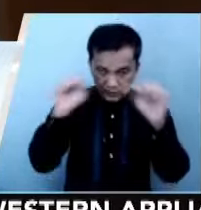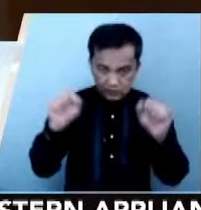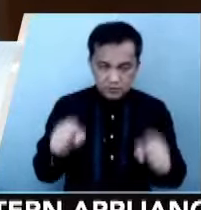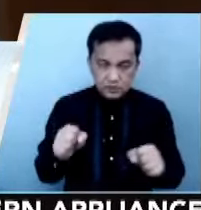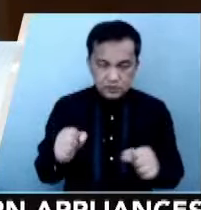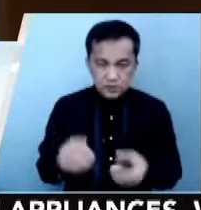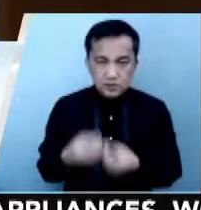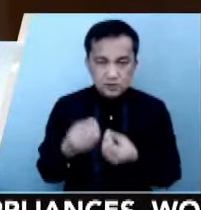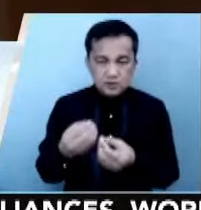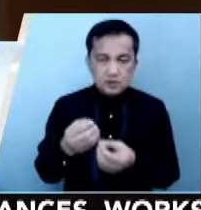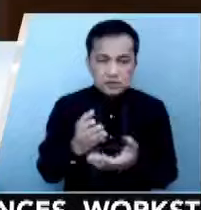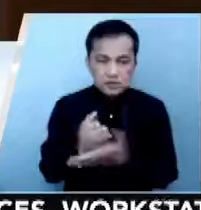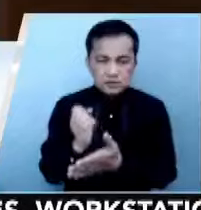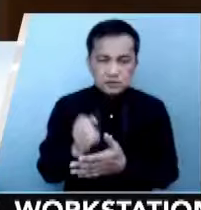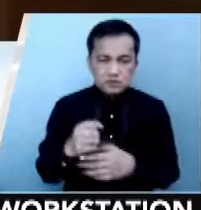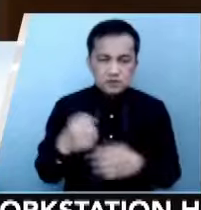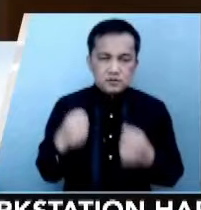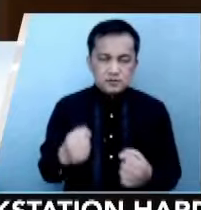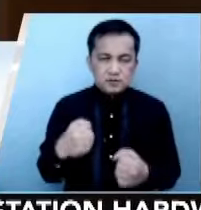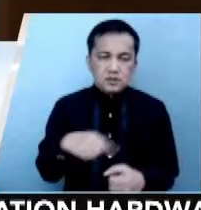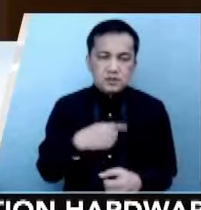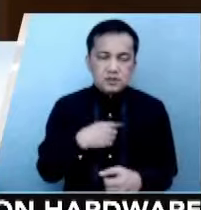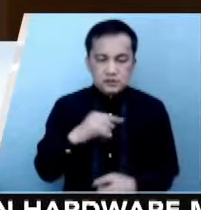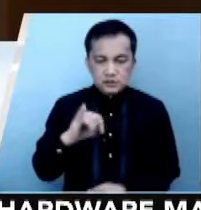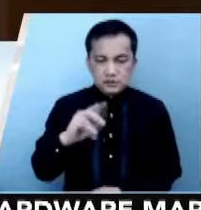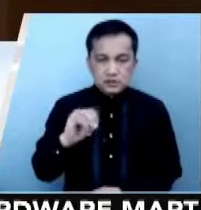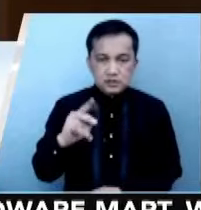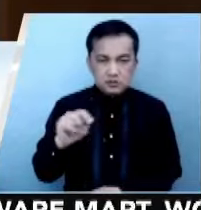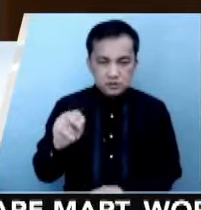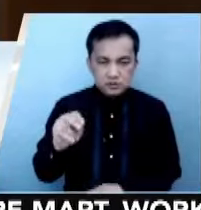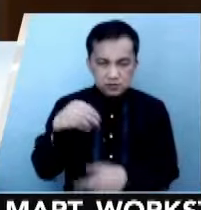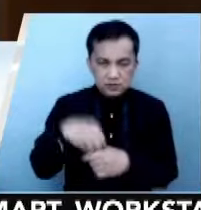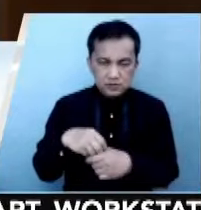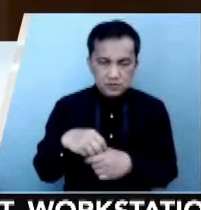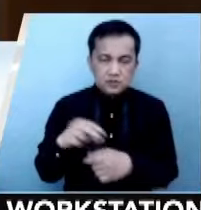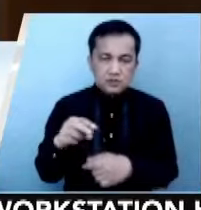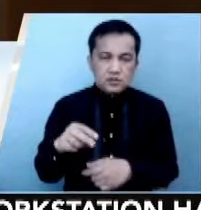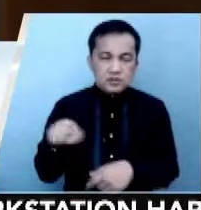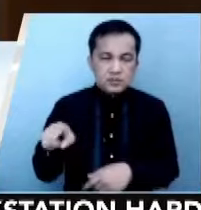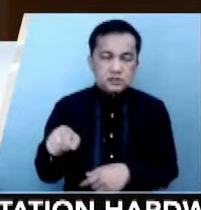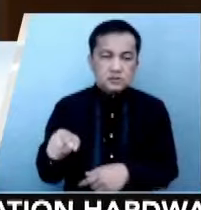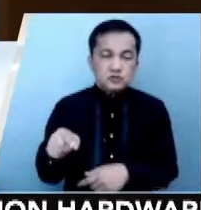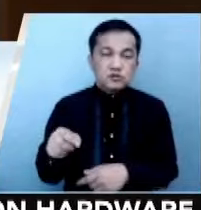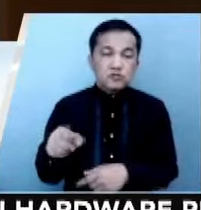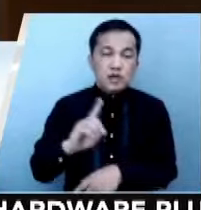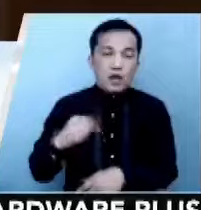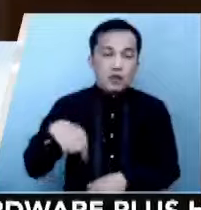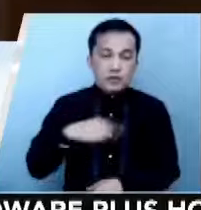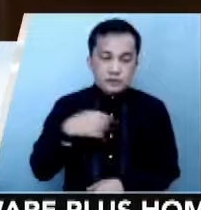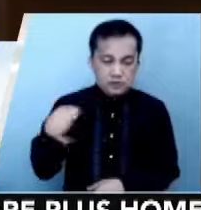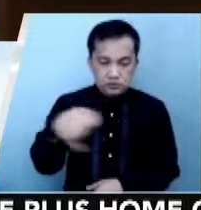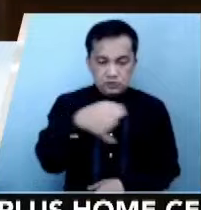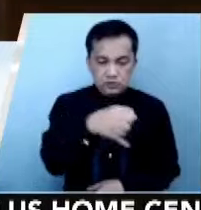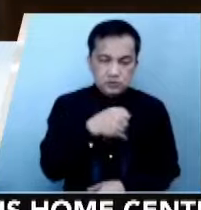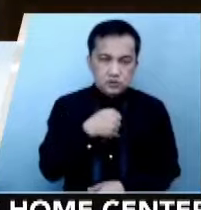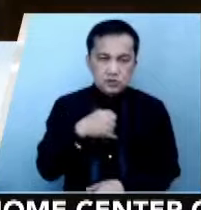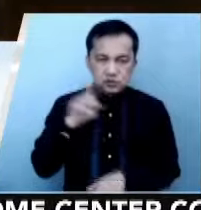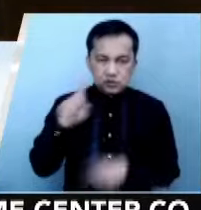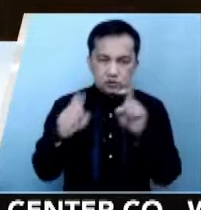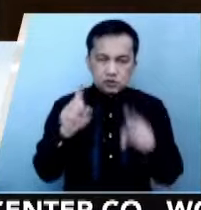to fortify installations within these domains? These are questions that the legislature needs